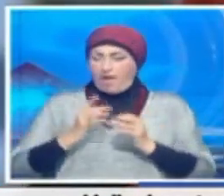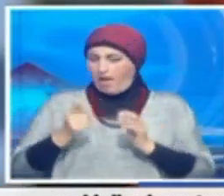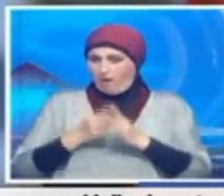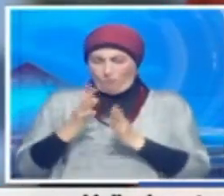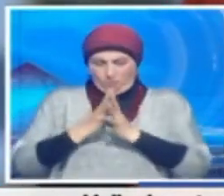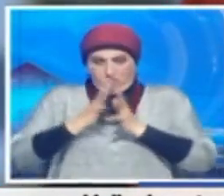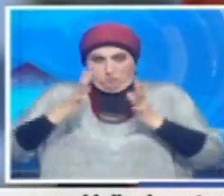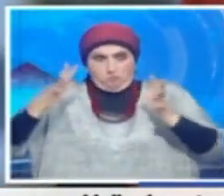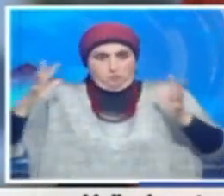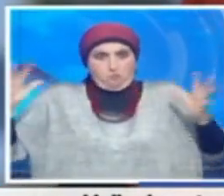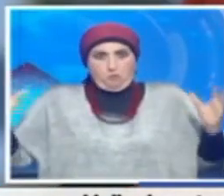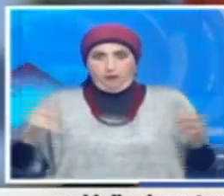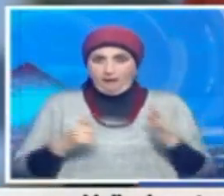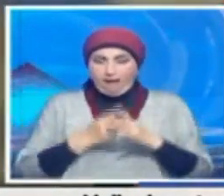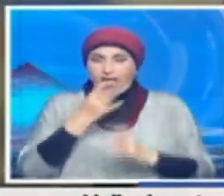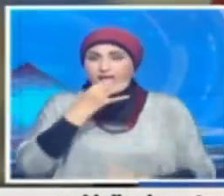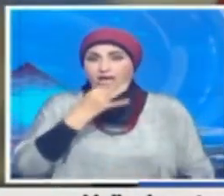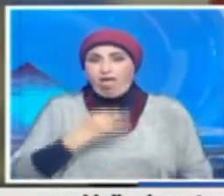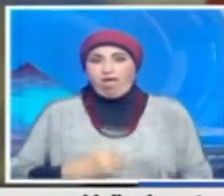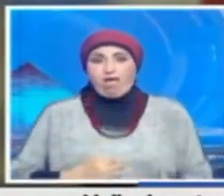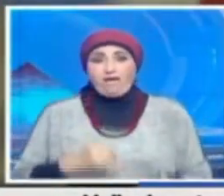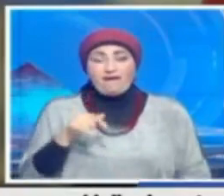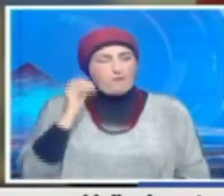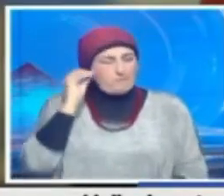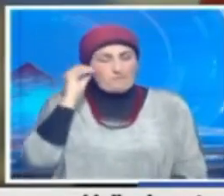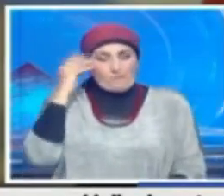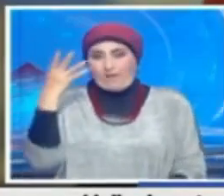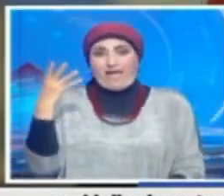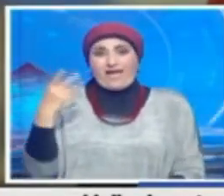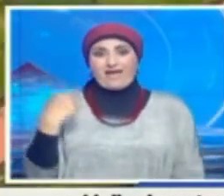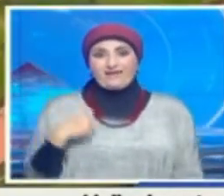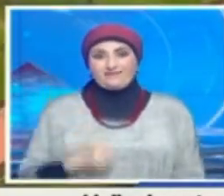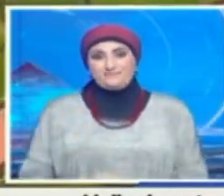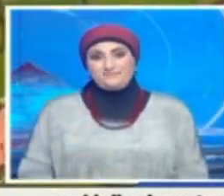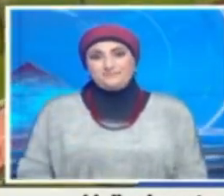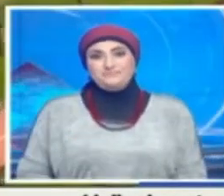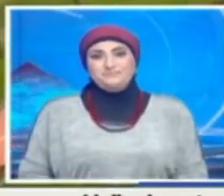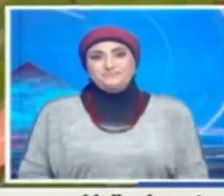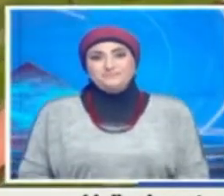ضخمة بهذا الشكل. أنا منبهرة جدا من هذه الزيارة.